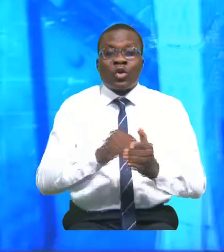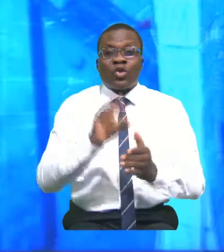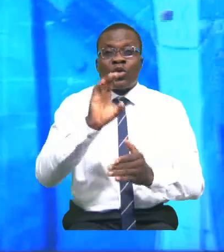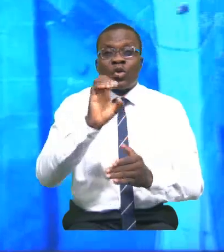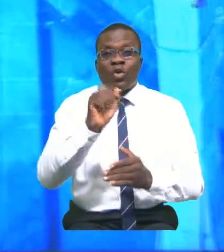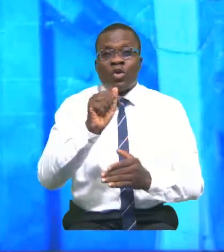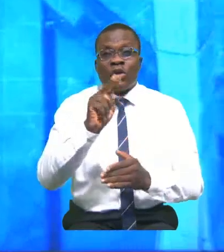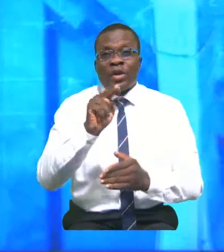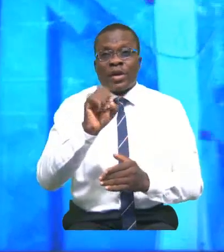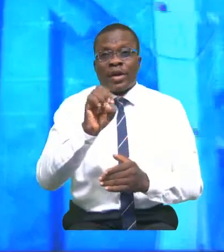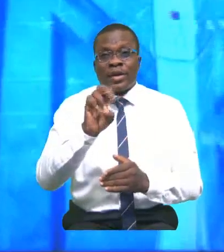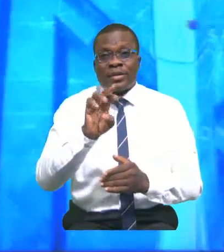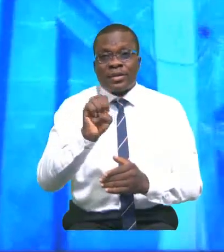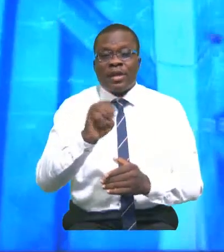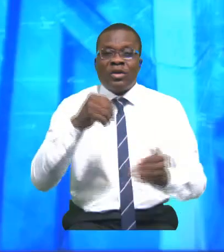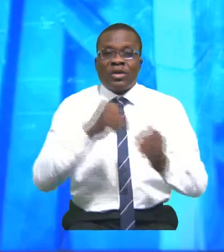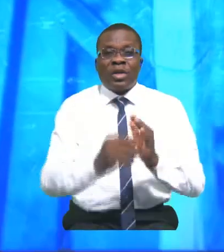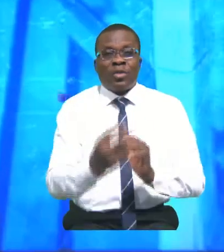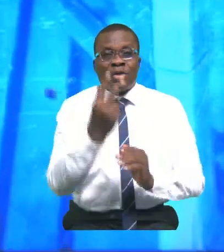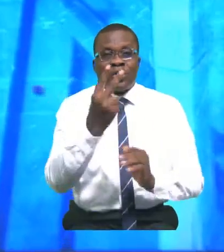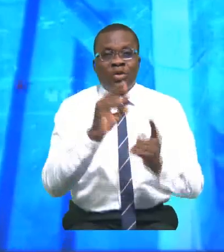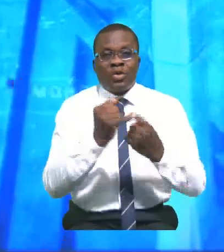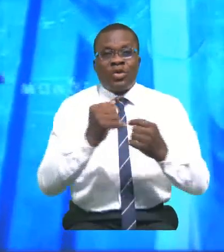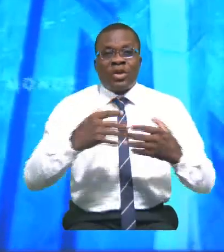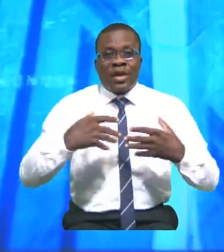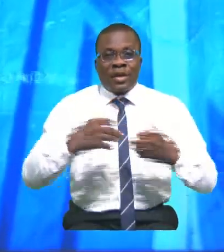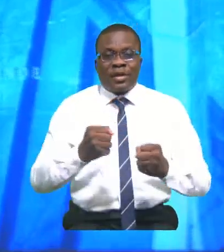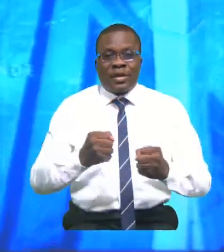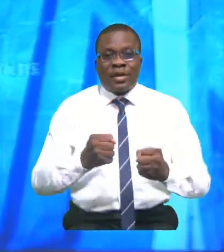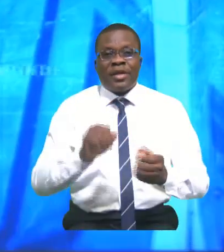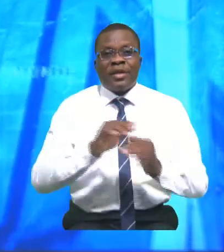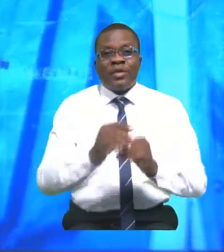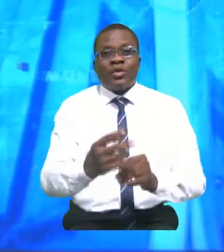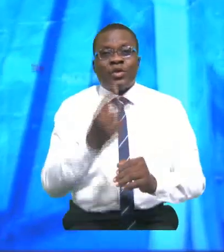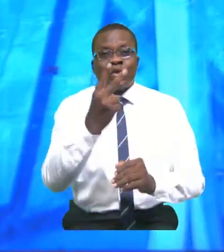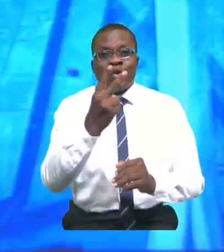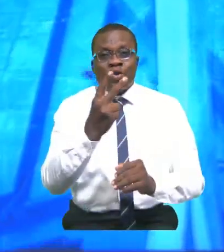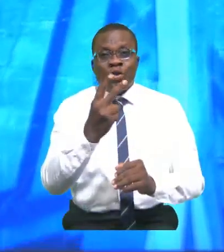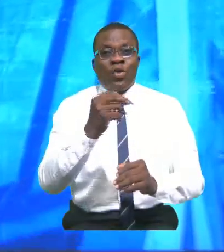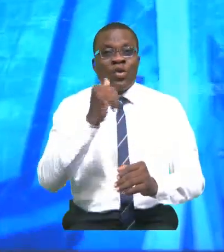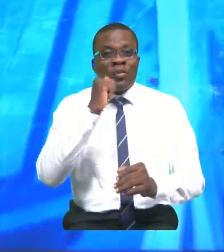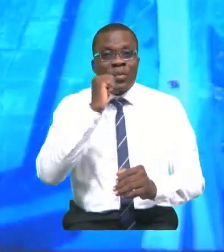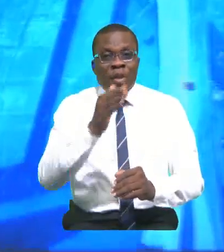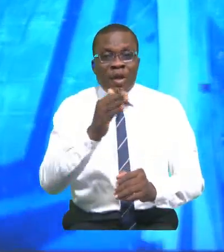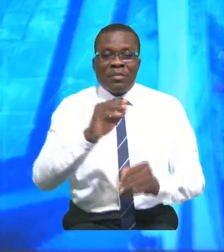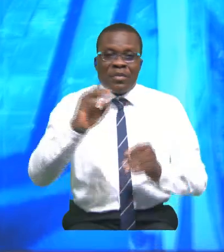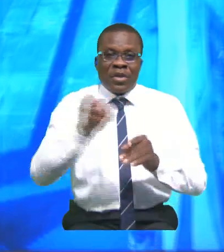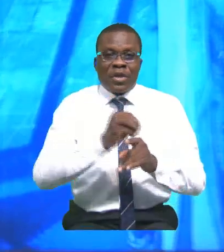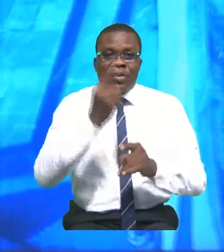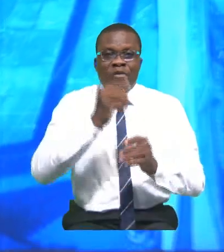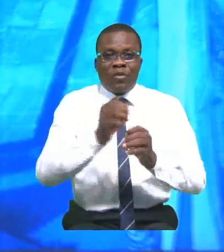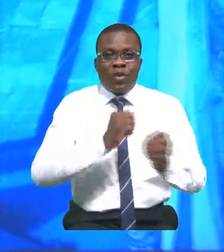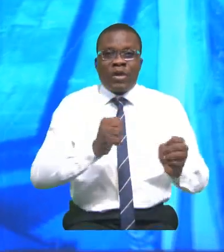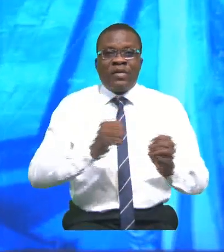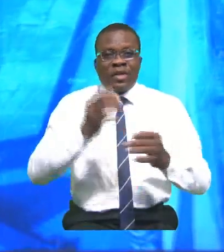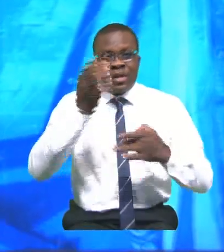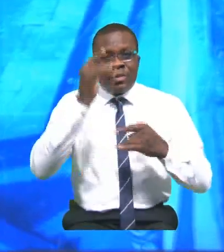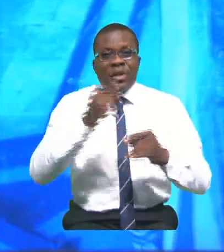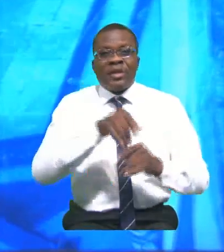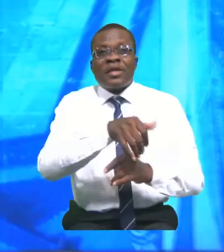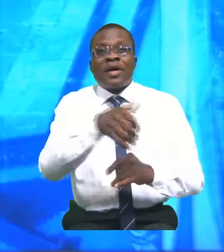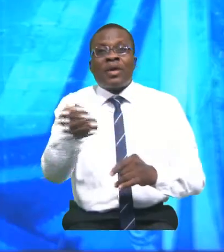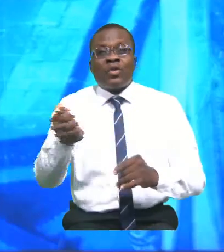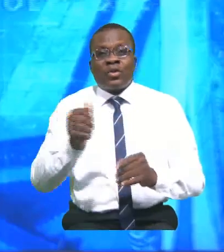nous sommes rapprochés de deux cas guéris du cancer ce sont deux brav dame qui œuvr pour éviter la maladie à leur semblable